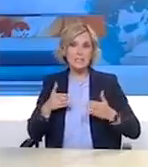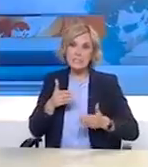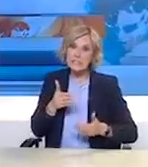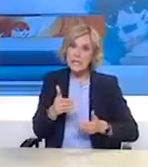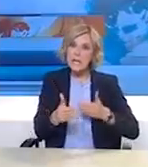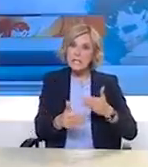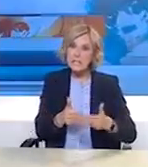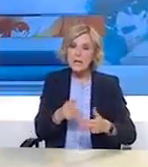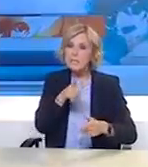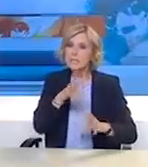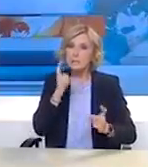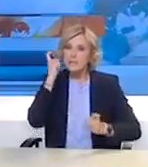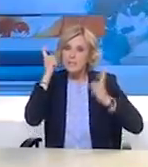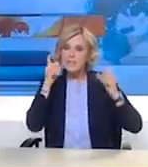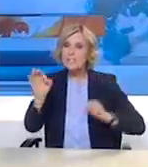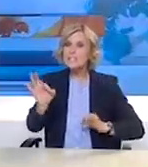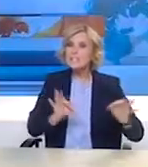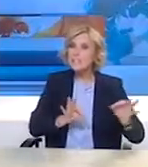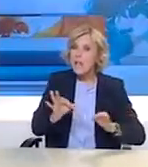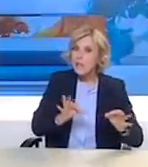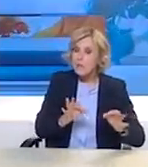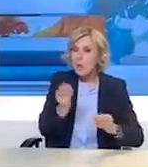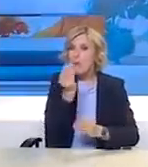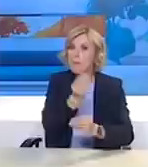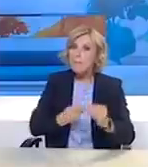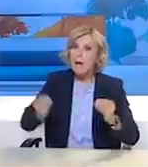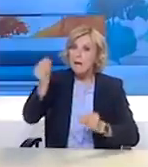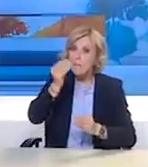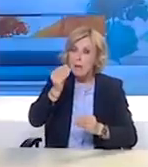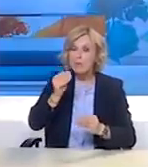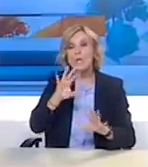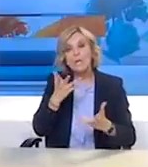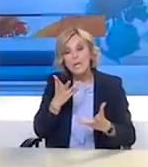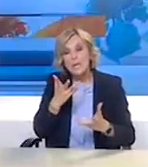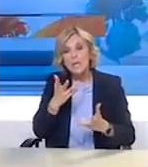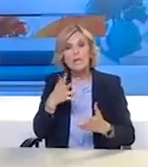άλλα μέτρα προφύλαξης? Υπάρχει σκέψη για προφυλακτική θεραπεία και εκτός νοσοκομείων?